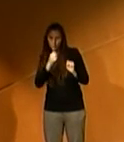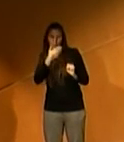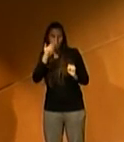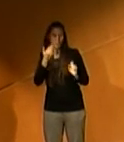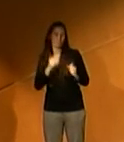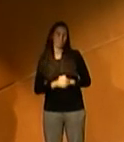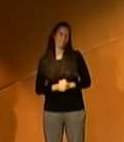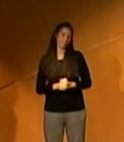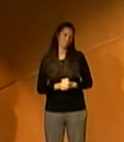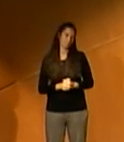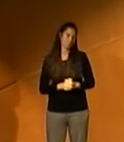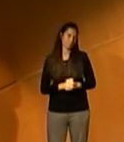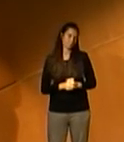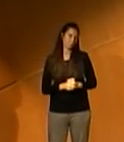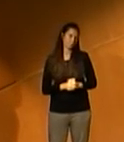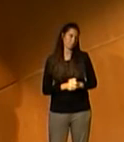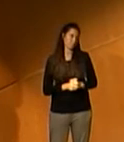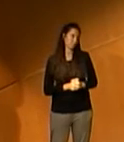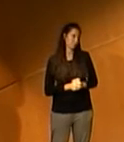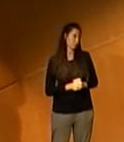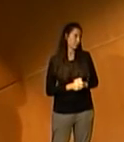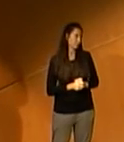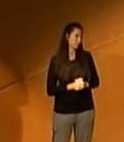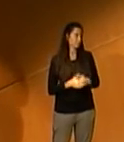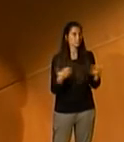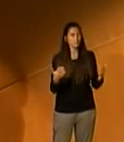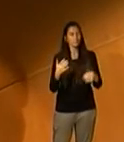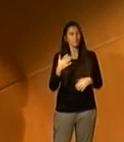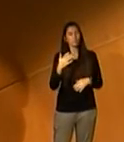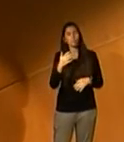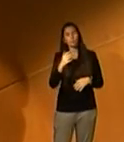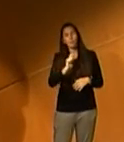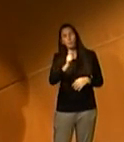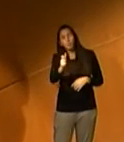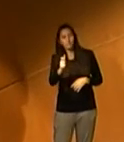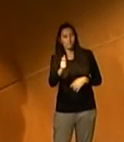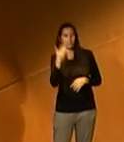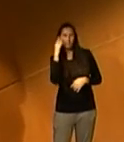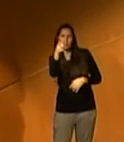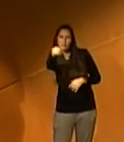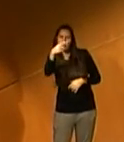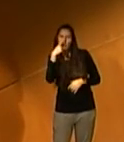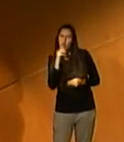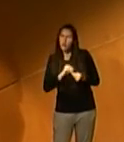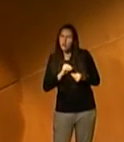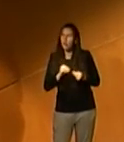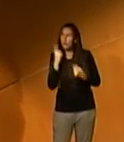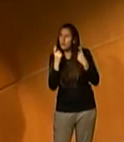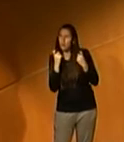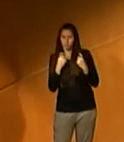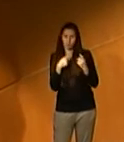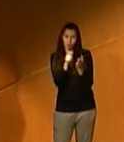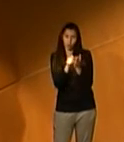Voilà, donc on vous donnera la parole pour les questions, annotez-les. Voilà, c'est important